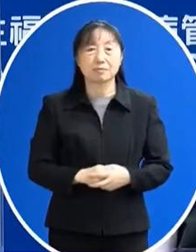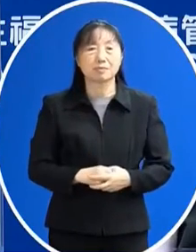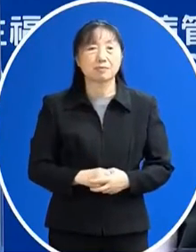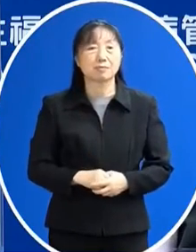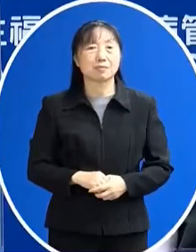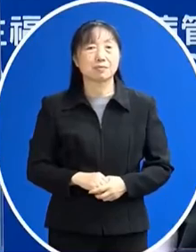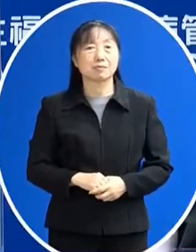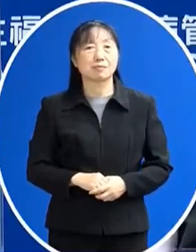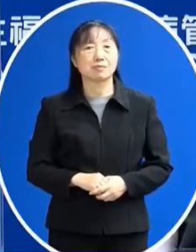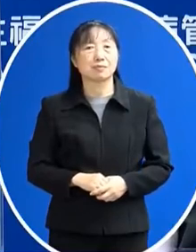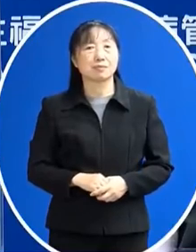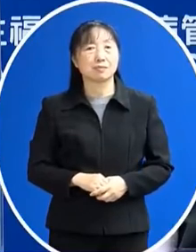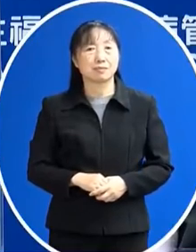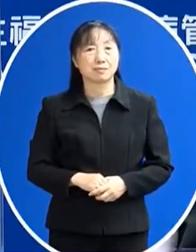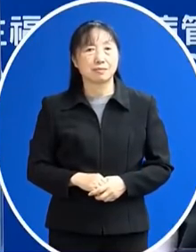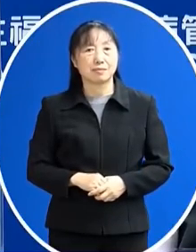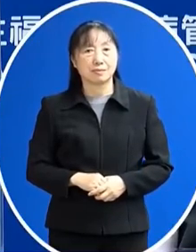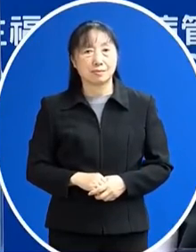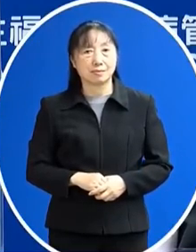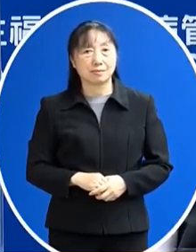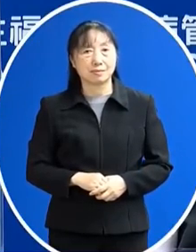的连结。